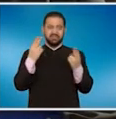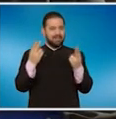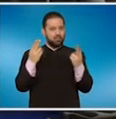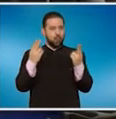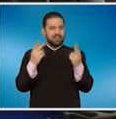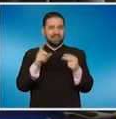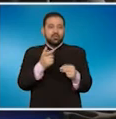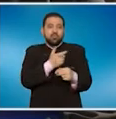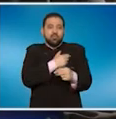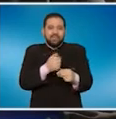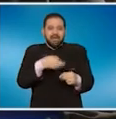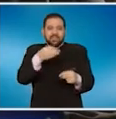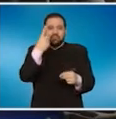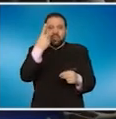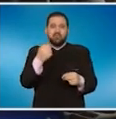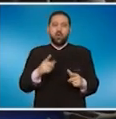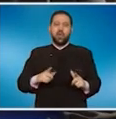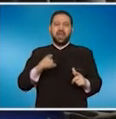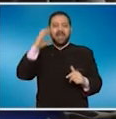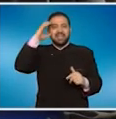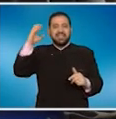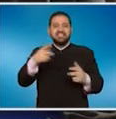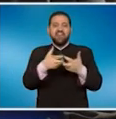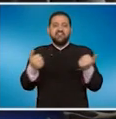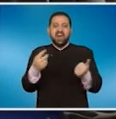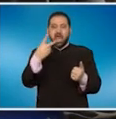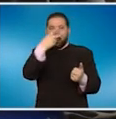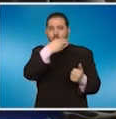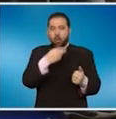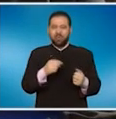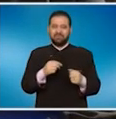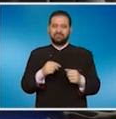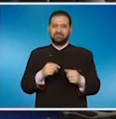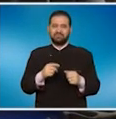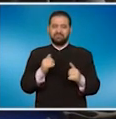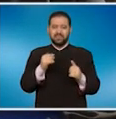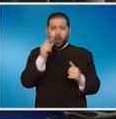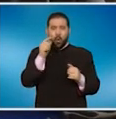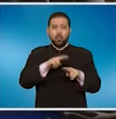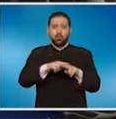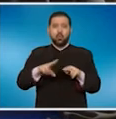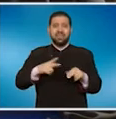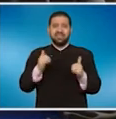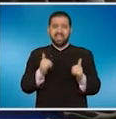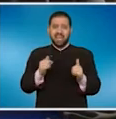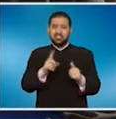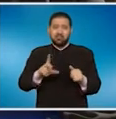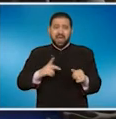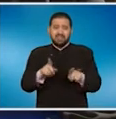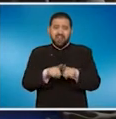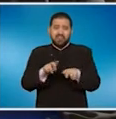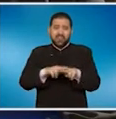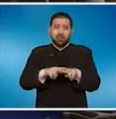Nu putem concepe o credință fără asceză. Și atunci, de ce? Pentru că așa omul cum este el astăzi, nu este cel pe care l-a făcut